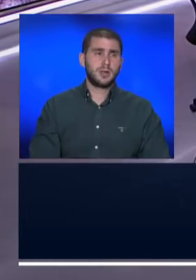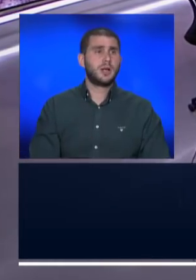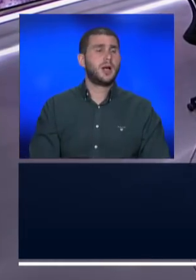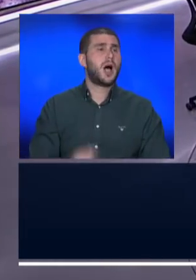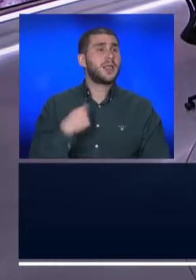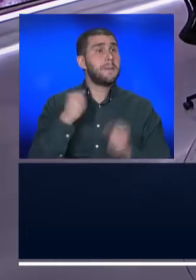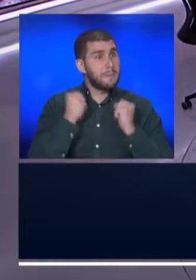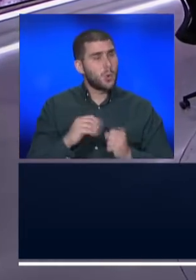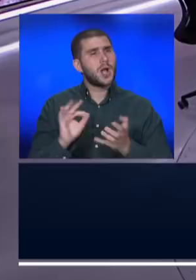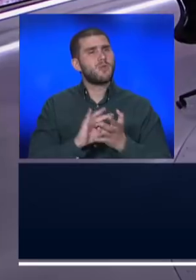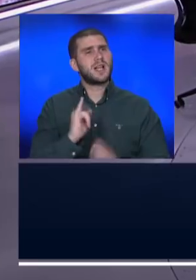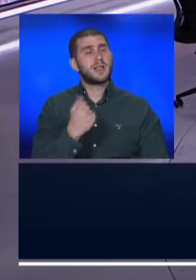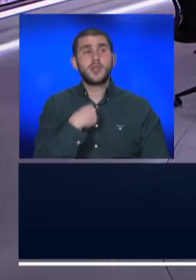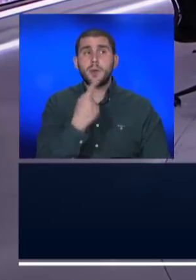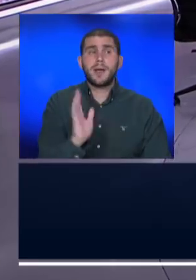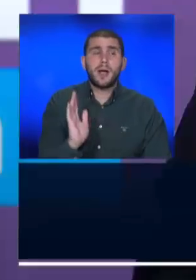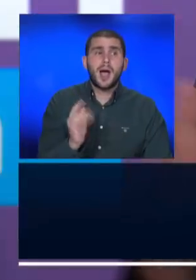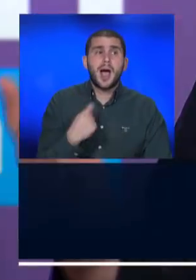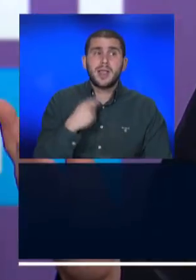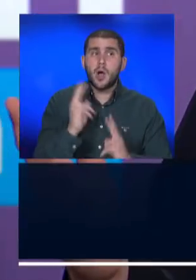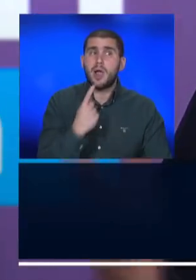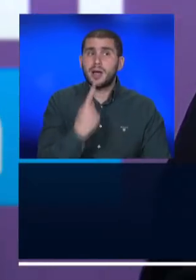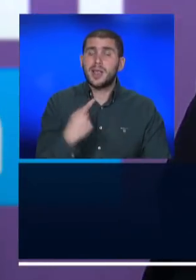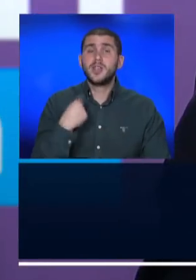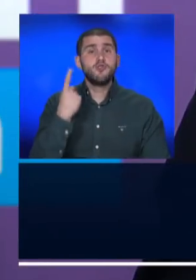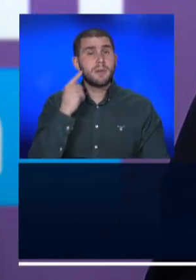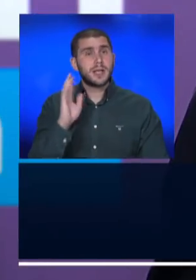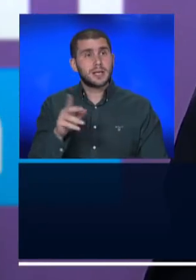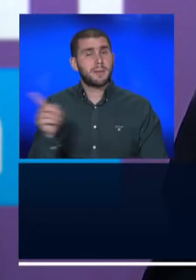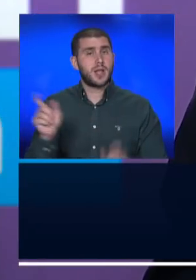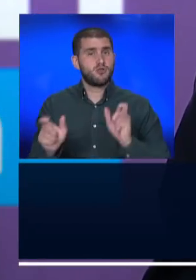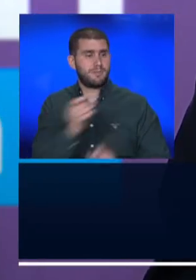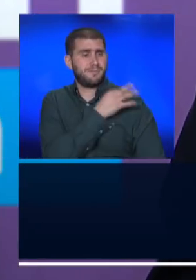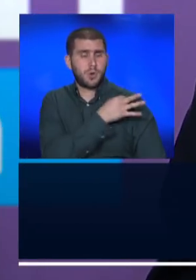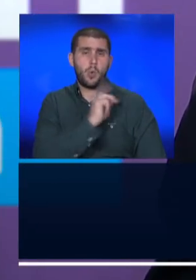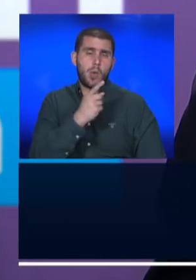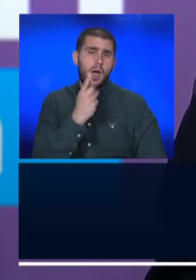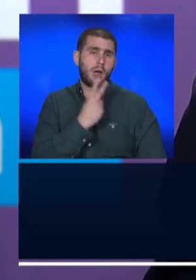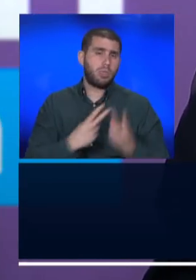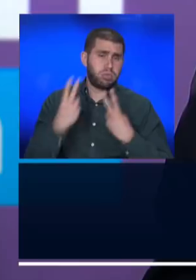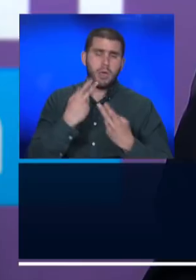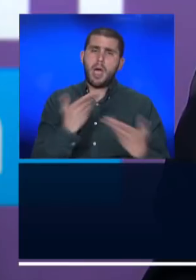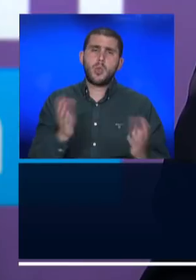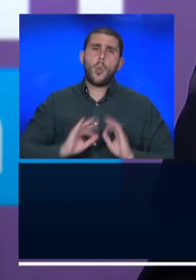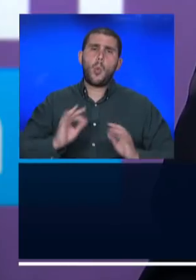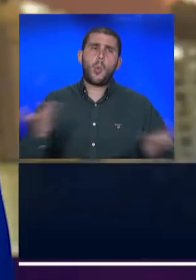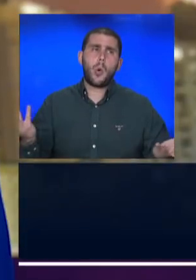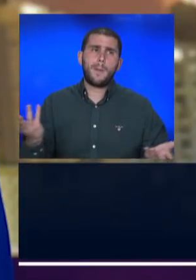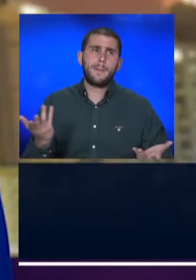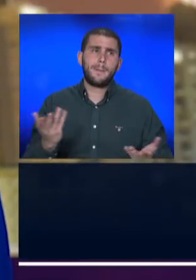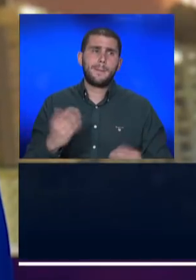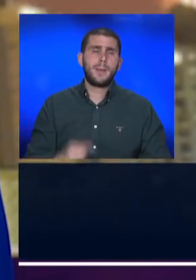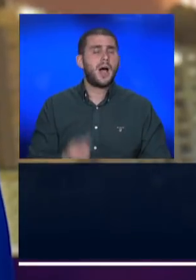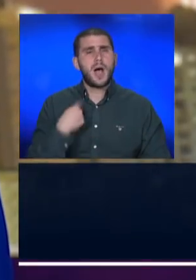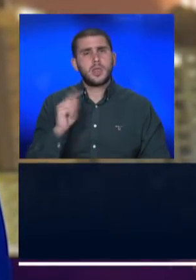אני אומר, אז אני יכול להגיד לך שאני שמעתי גם מאלופים, יכול להיות שמורחים אותי, שאין שום דבר כתוב וכל הבנות בעל פה. א', אני לא מעריך שיש אלוף